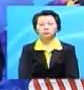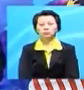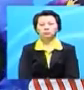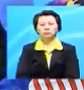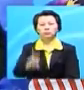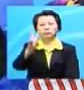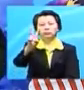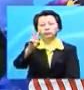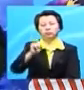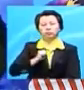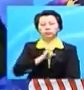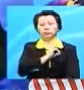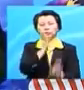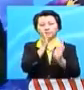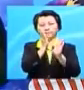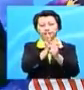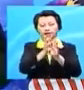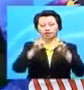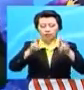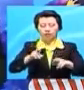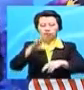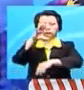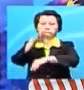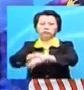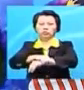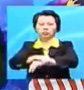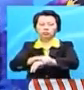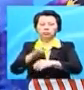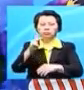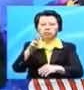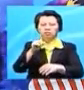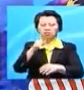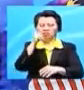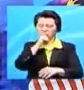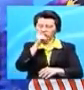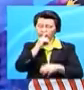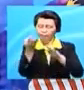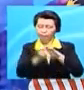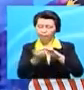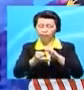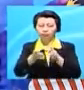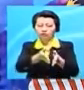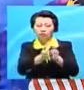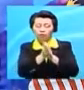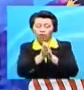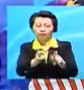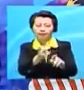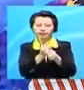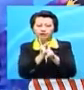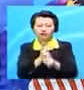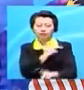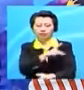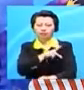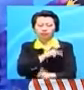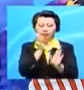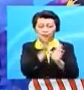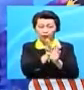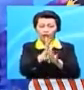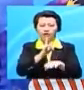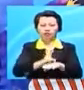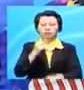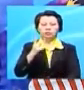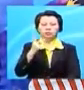Dua lagi kakitangan Bank Rakyat ditahan berkaitan kes pemalsuan dokumen untuk permohonan pinjaman peribadi bank itu di